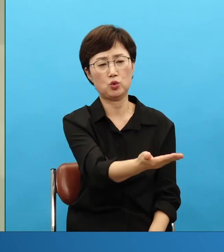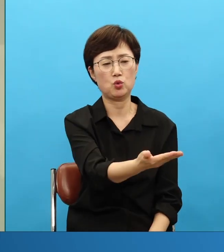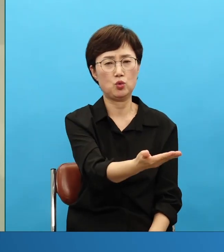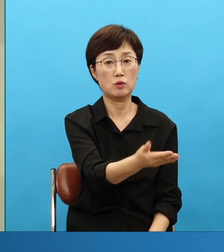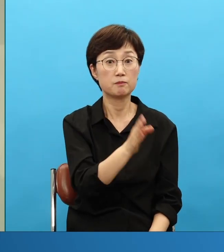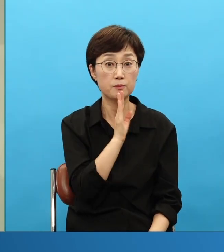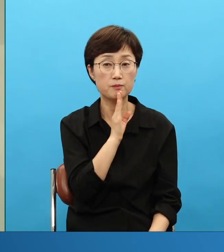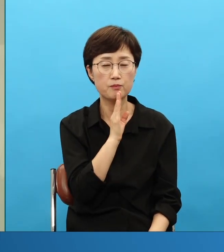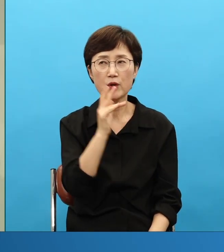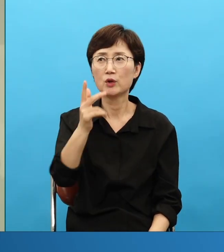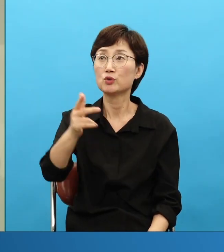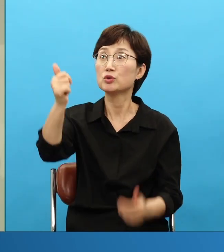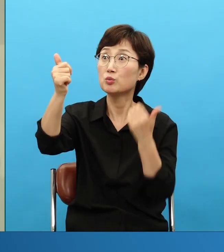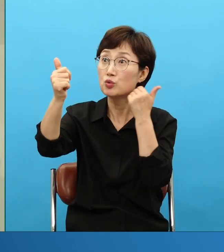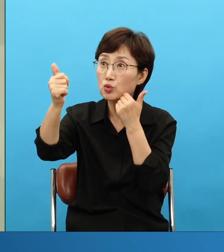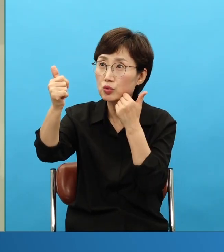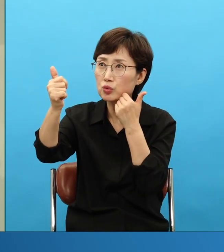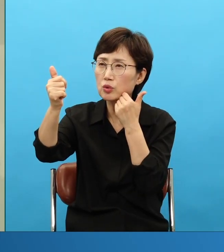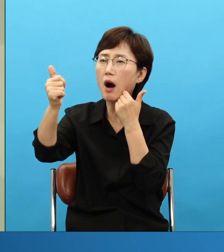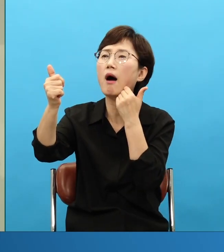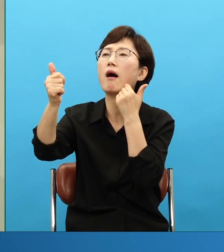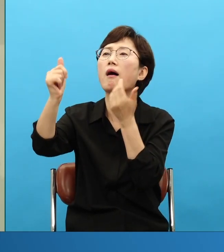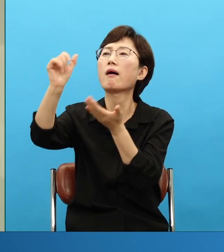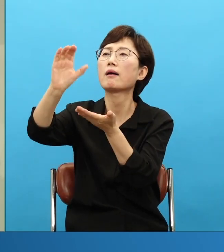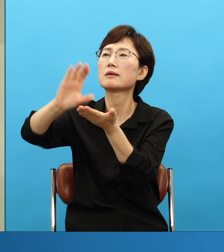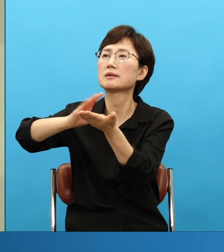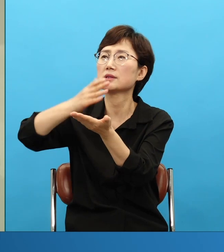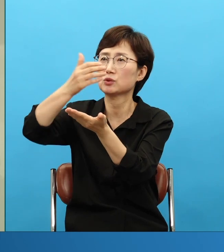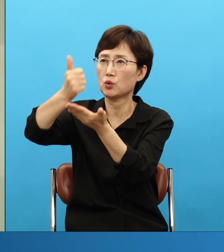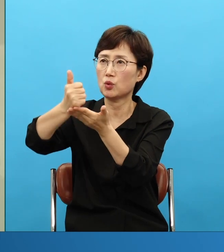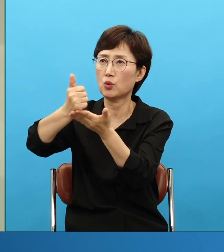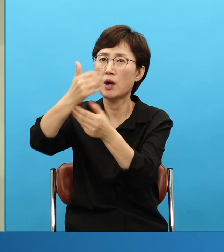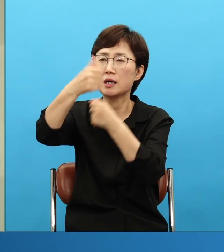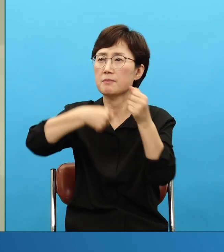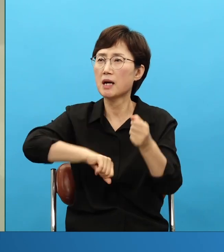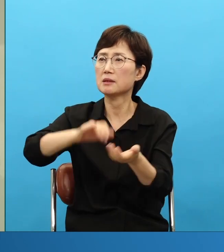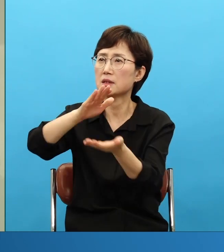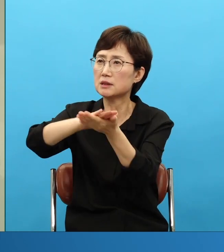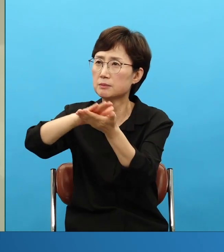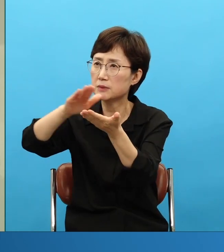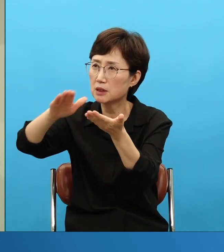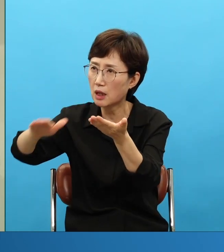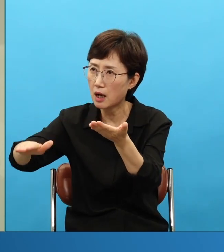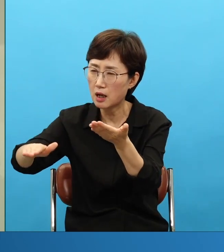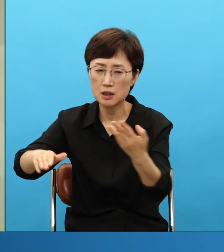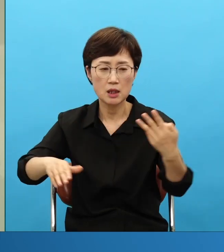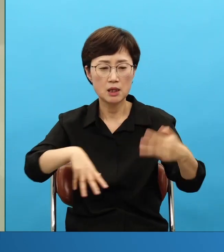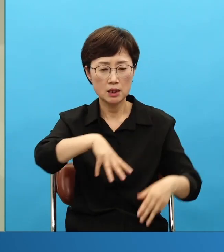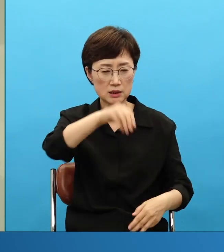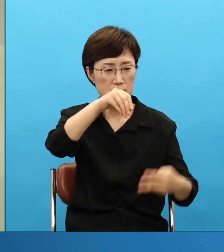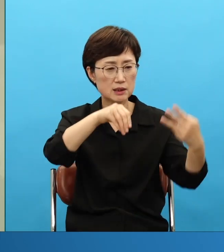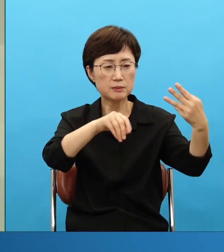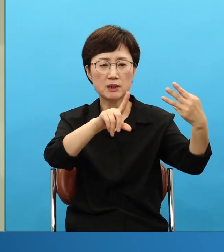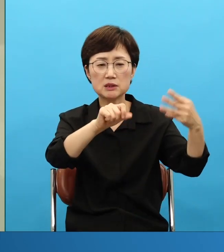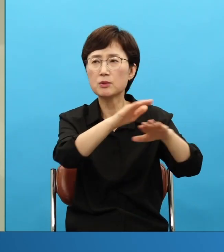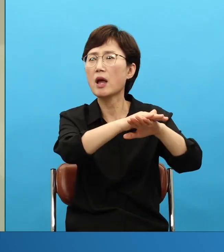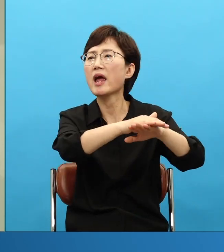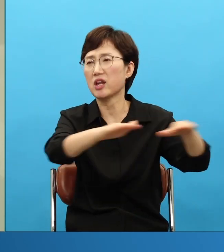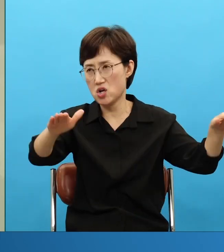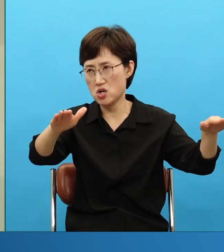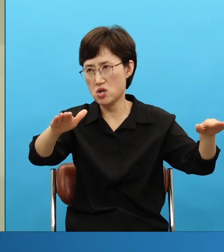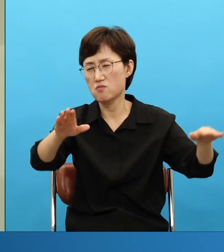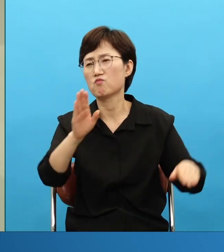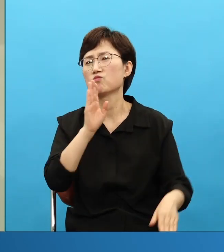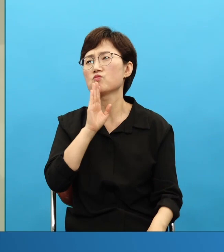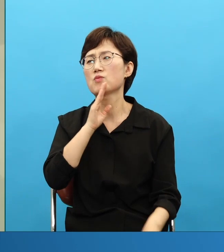그리스도시요 살아계신 하나님의 아들이십니다. You are the Christ, the Son of the living God. 창세기 3장 15절 그분이시요 살아계신 하나님의 That you